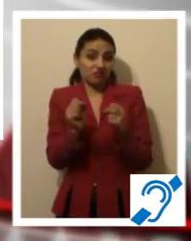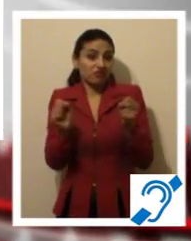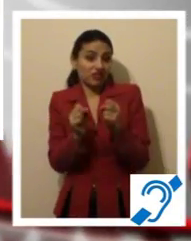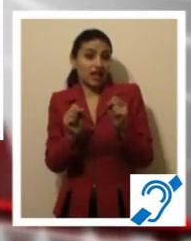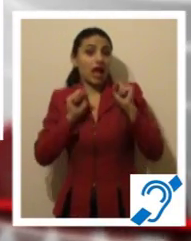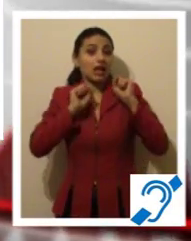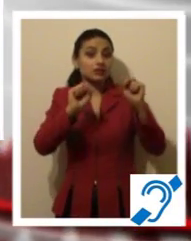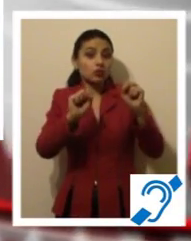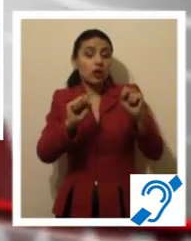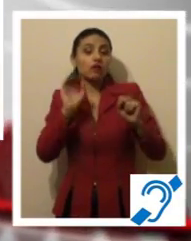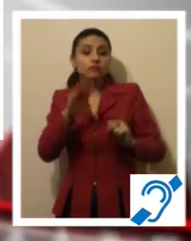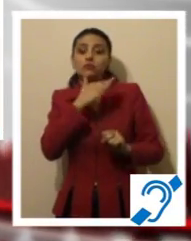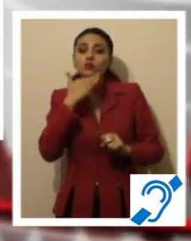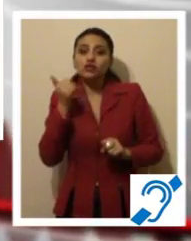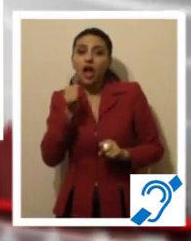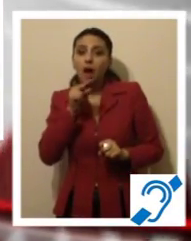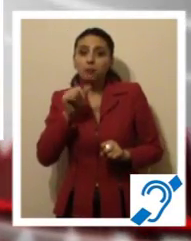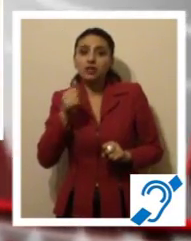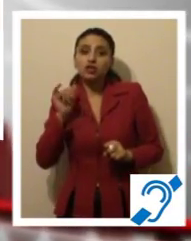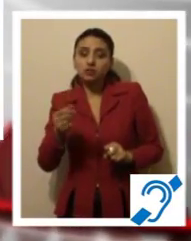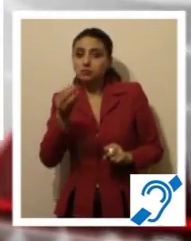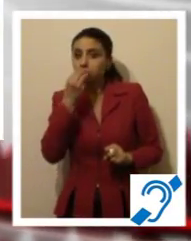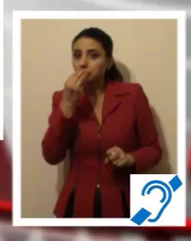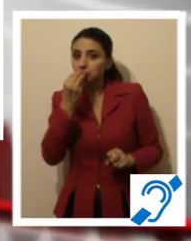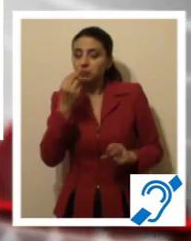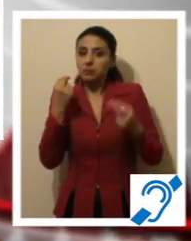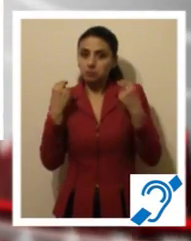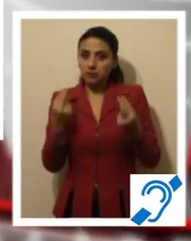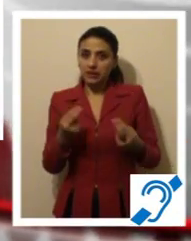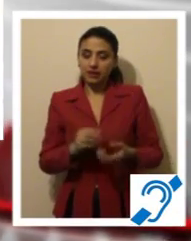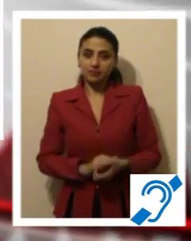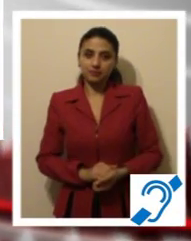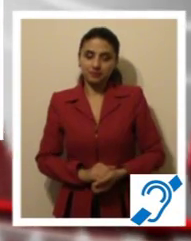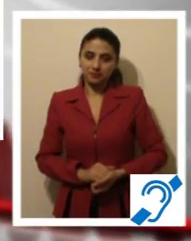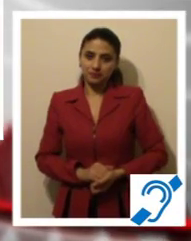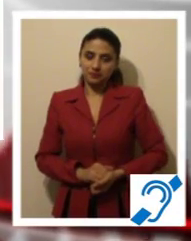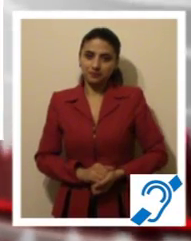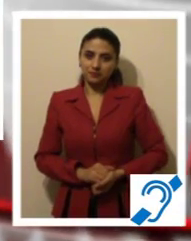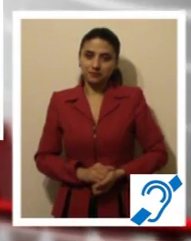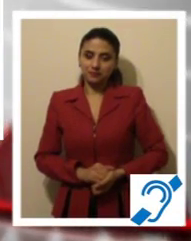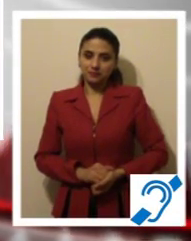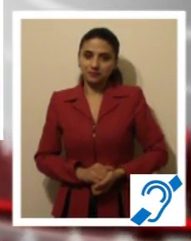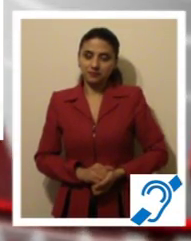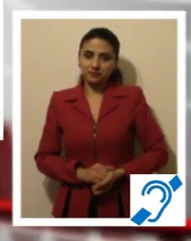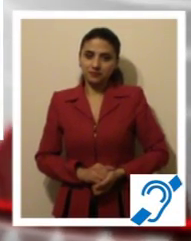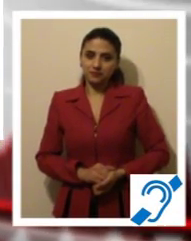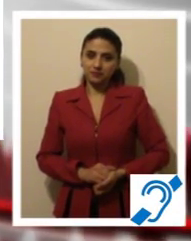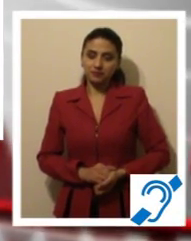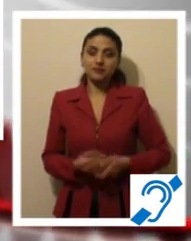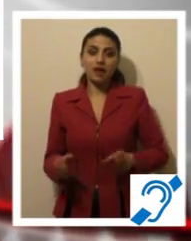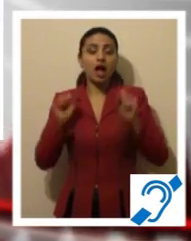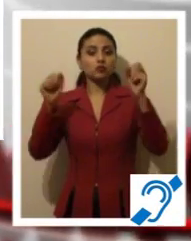unor cantități de apă și furaje corespunzătoare cantitativ și calitativ, asigurarea bunei funcționări